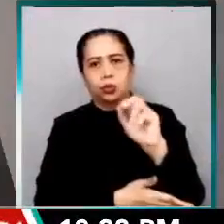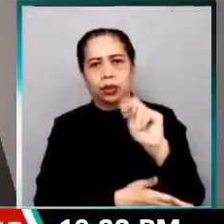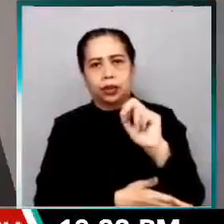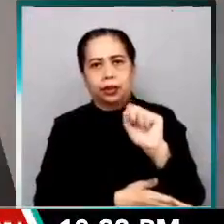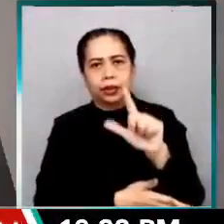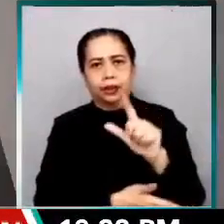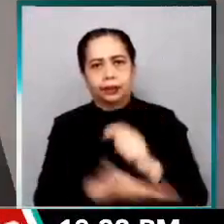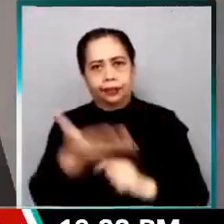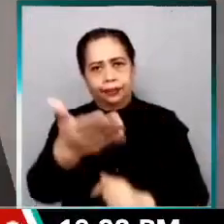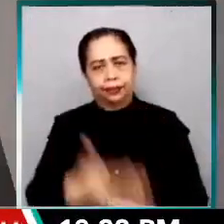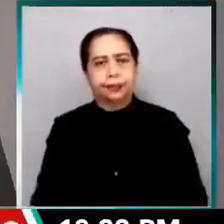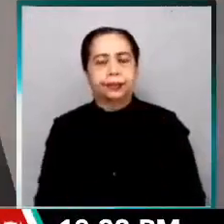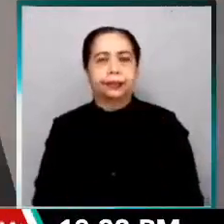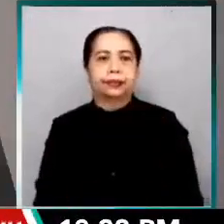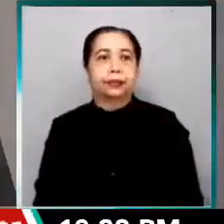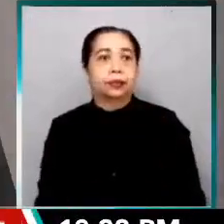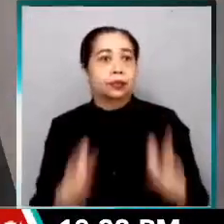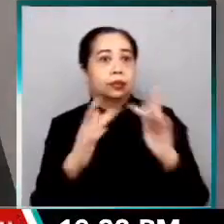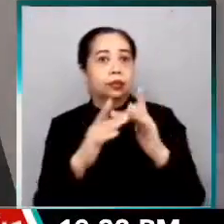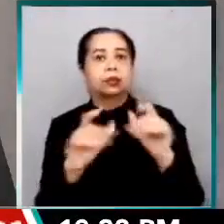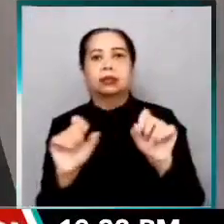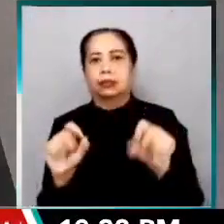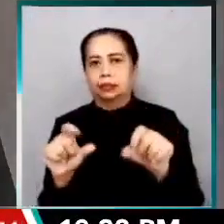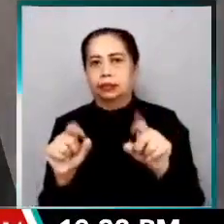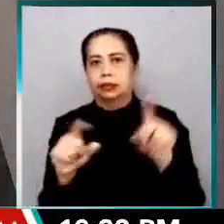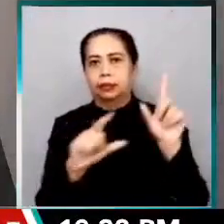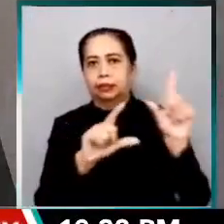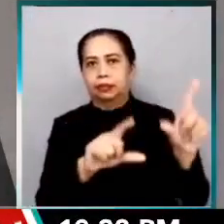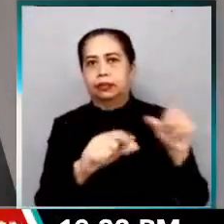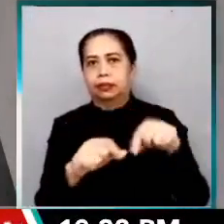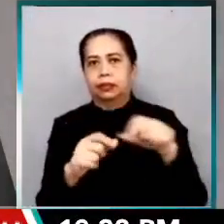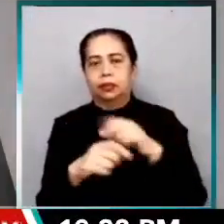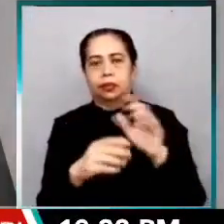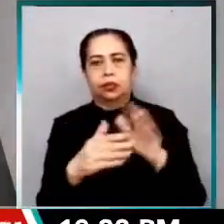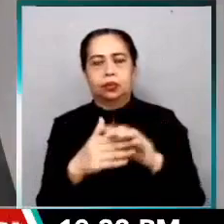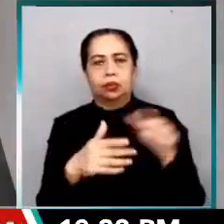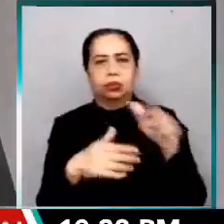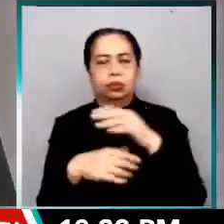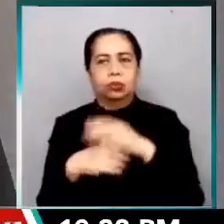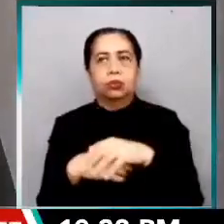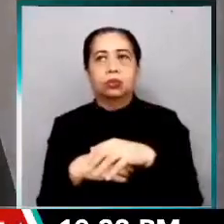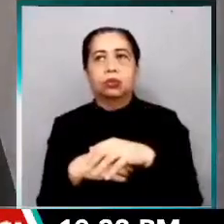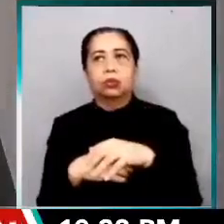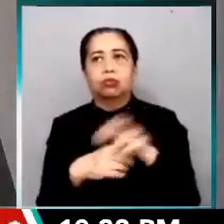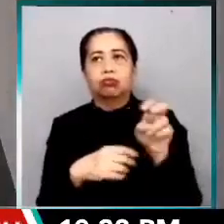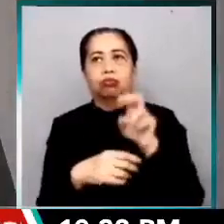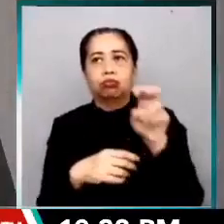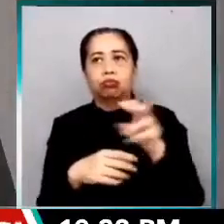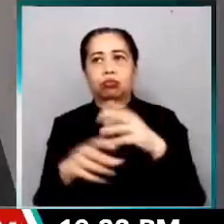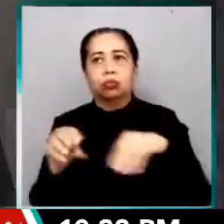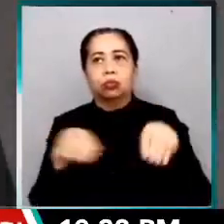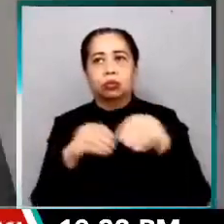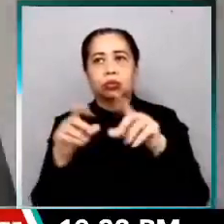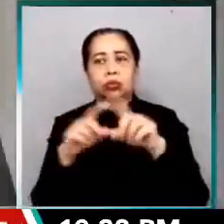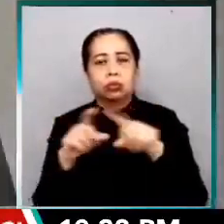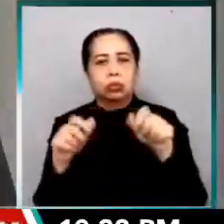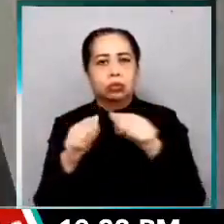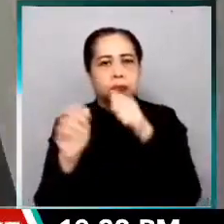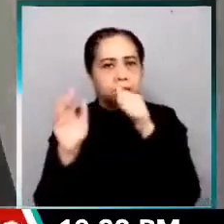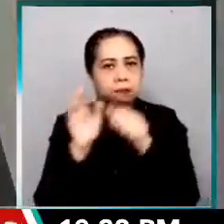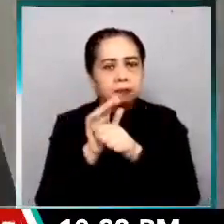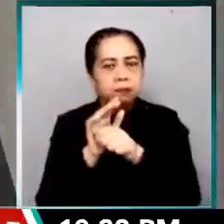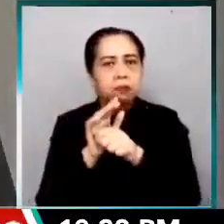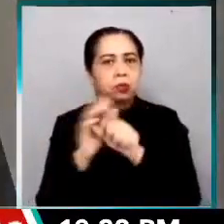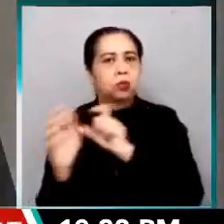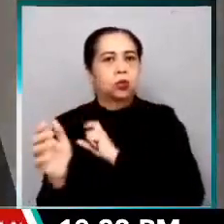Sa online, ibinebenta ng suspect ang ball python na dala niya ng makipagtransaksyon ng mga undercover policemen sa isang lugar sa